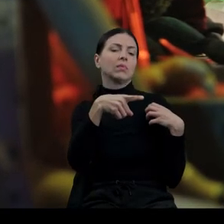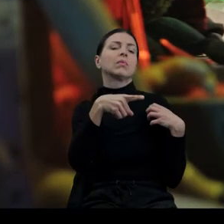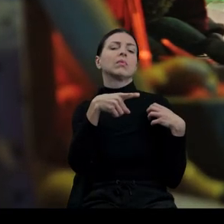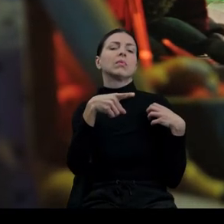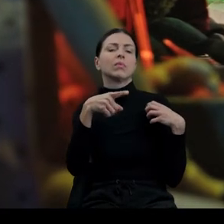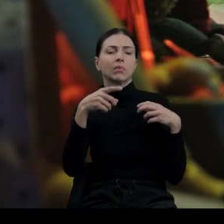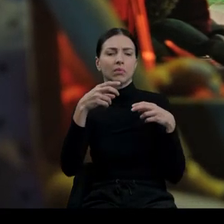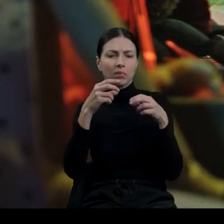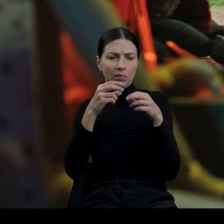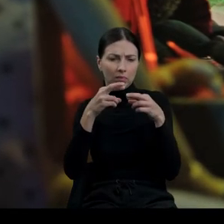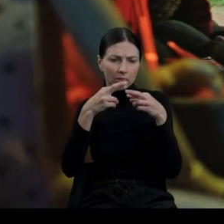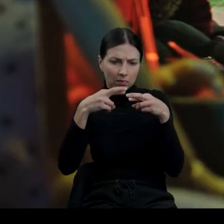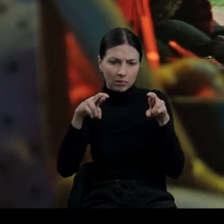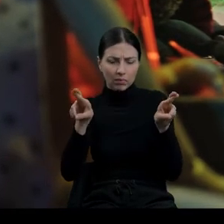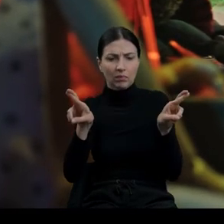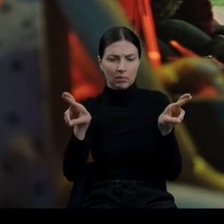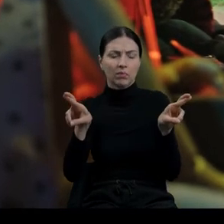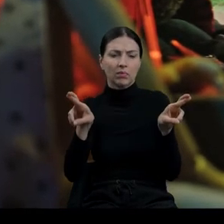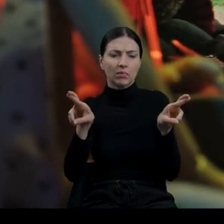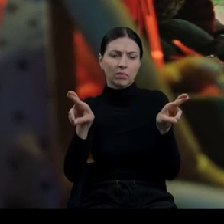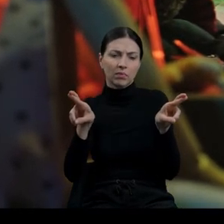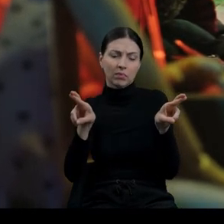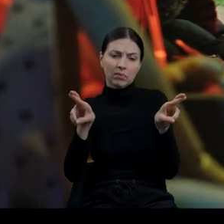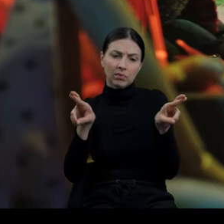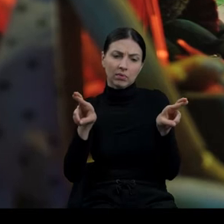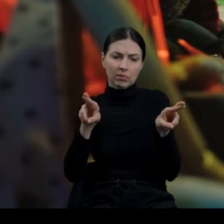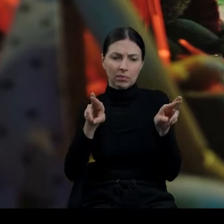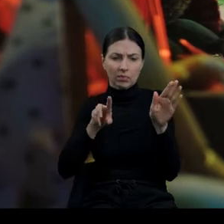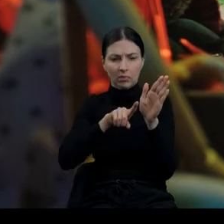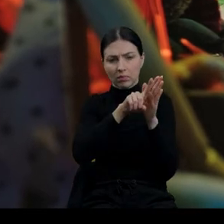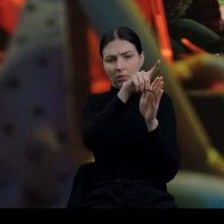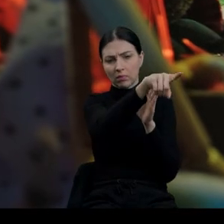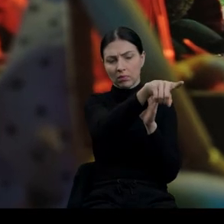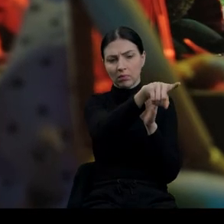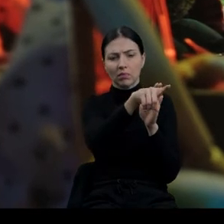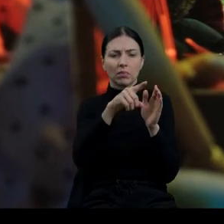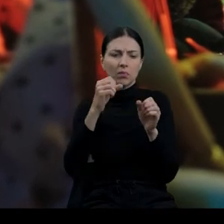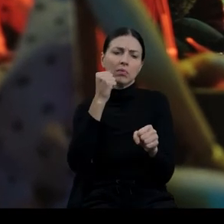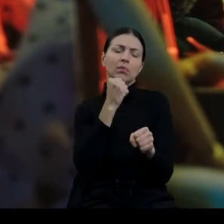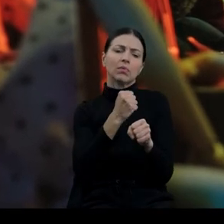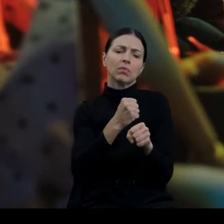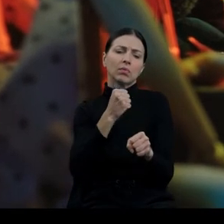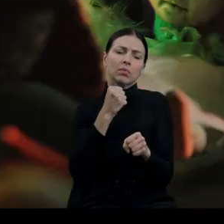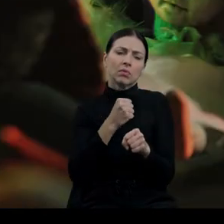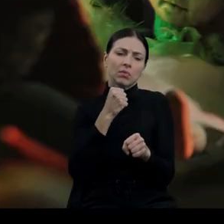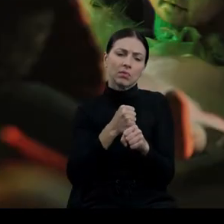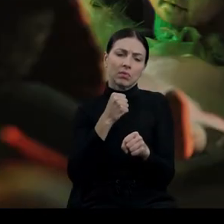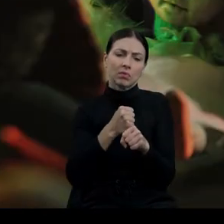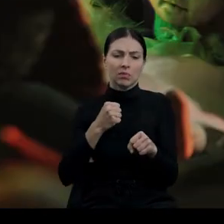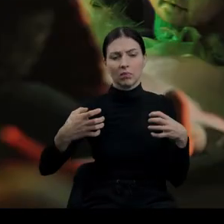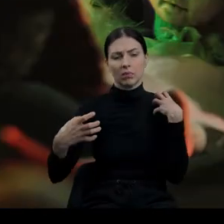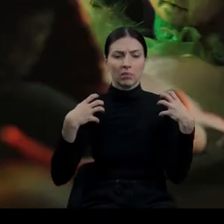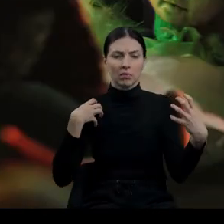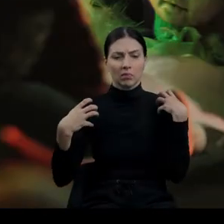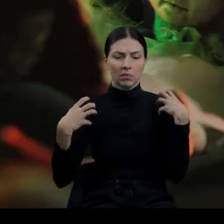to słowo, przestrzeń w teatrze, jest narzędziem do pracy i do budowania dialogu z aktorem. I